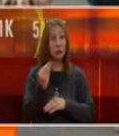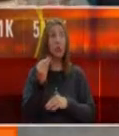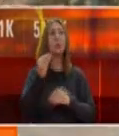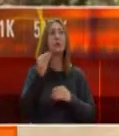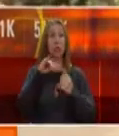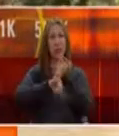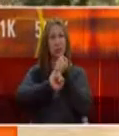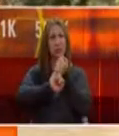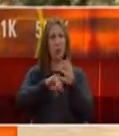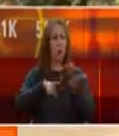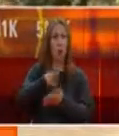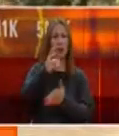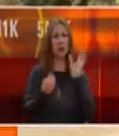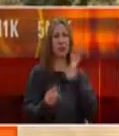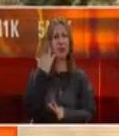iddiasıyla yola çıktık.